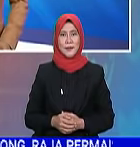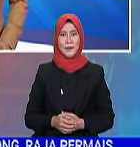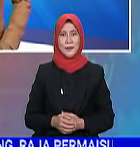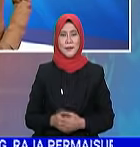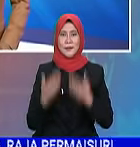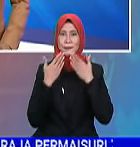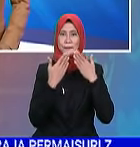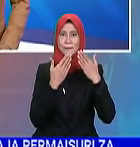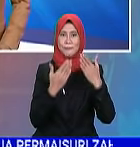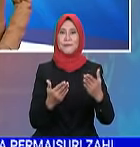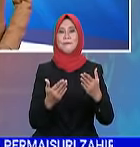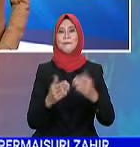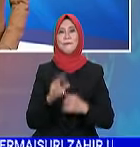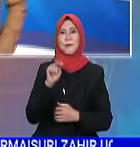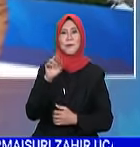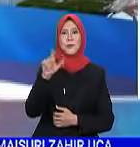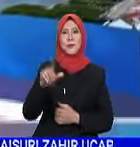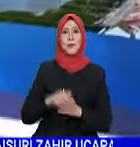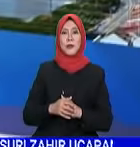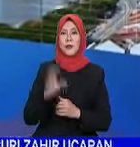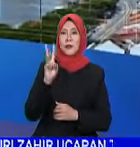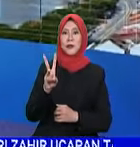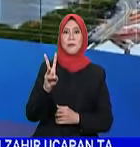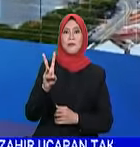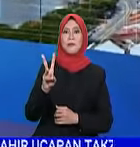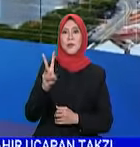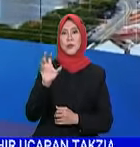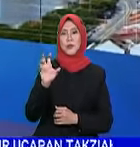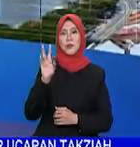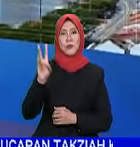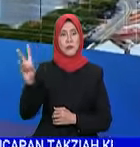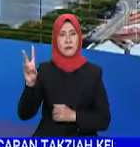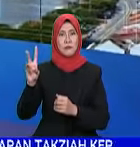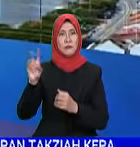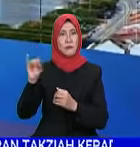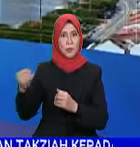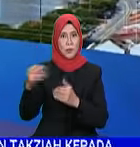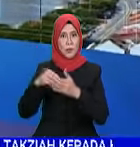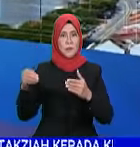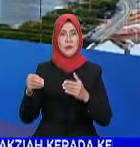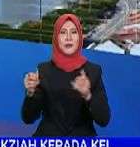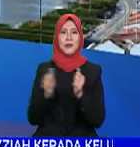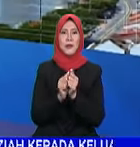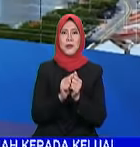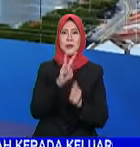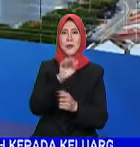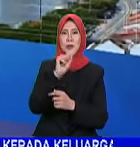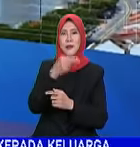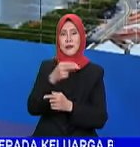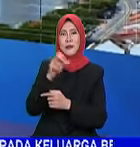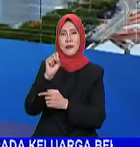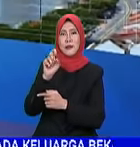Ya, baik, terima kasih Nurul. Sejumlah RM657 juta ringgit diperuntukkan melalui Agensi Pembangunan Bersepadu Wilayah